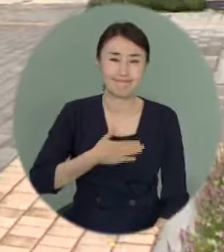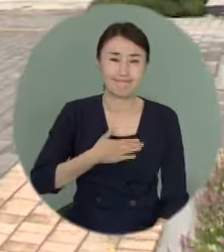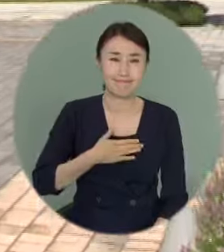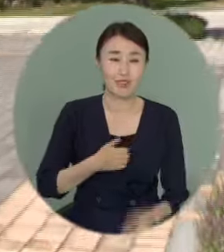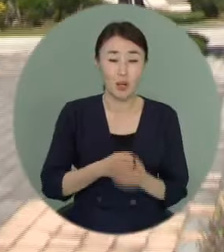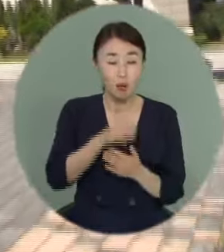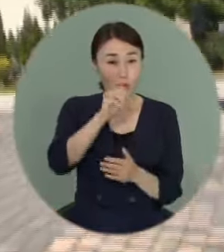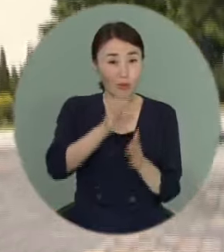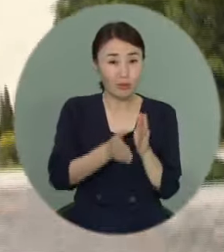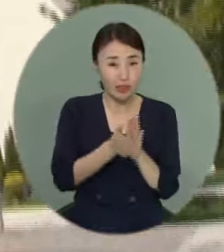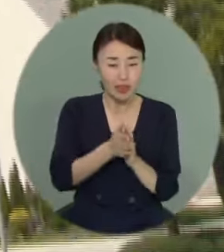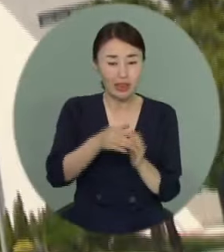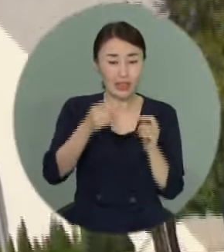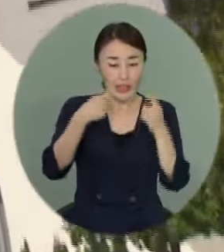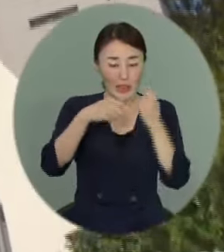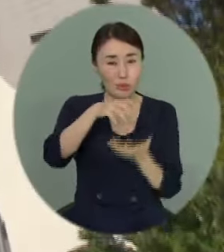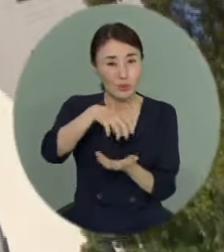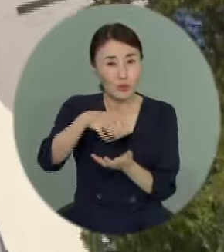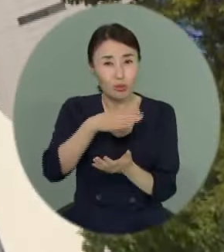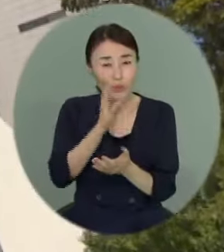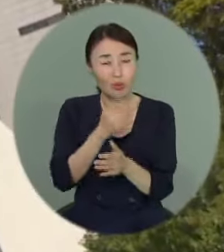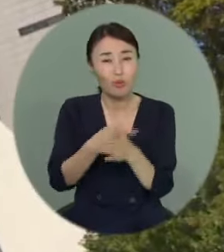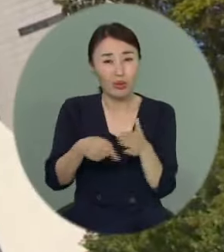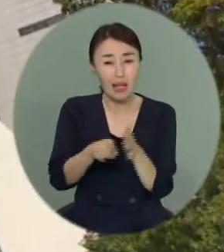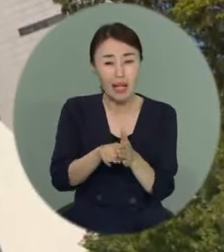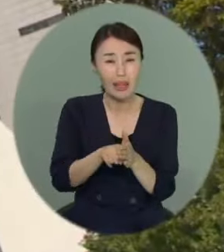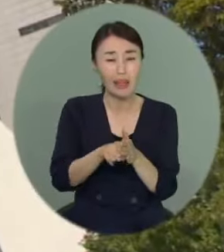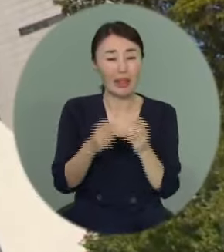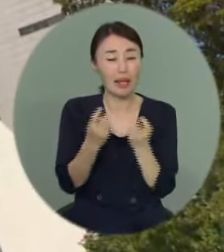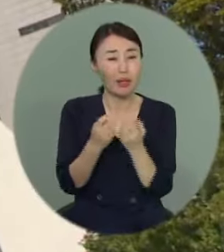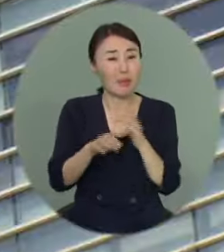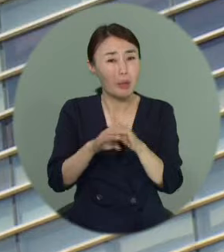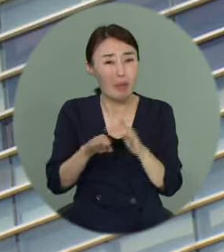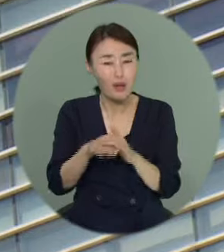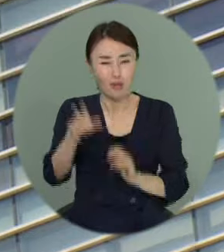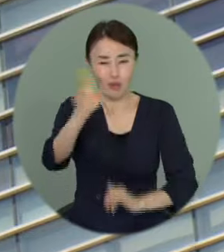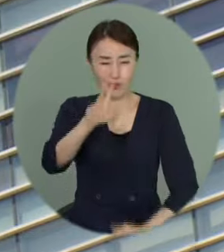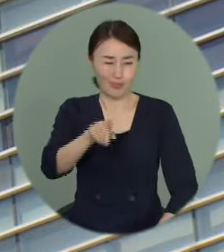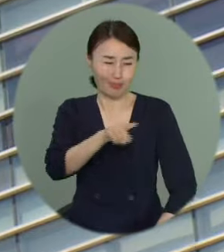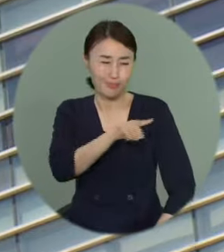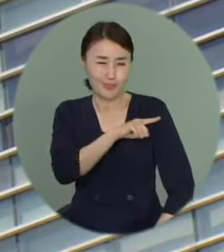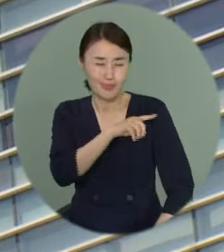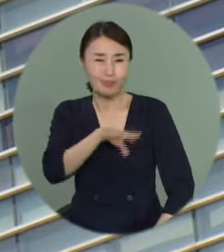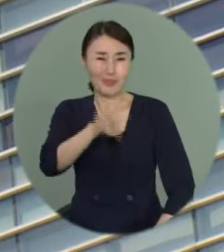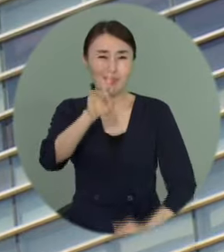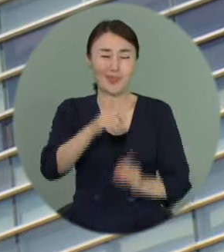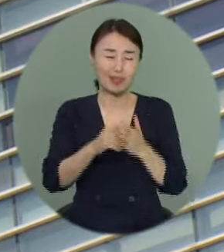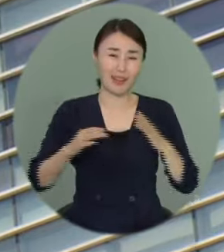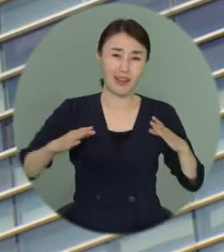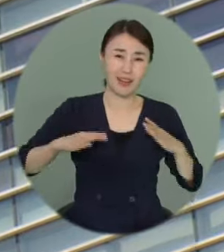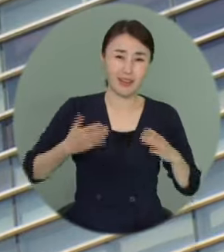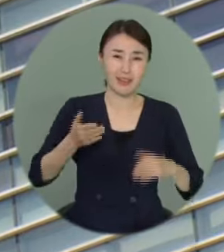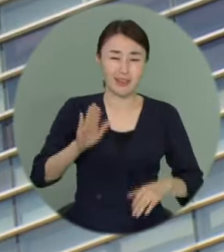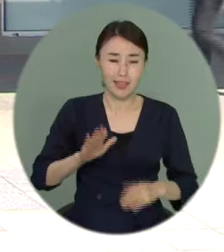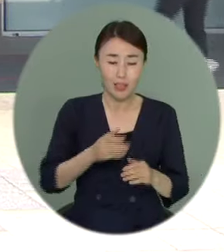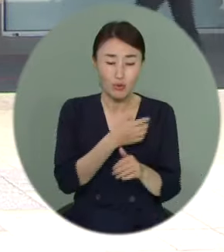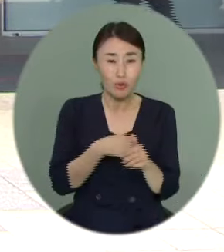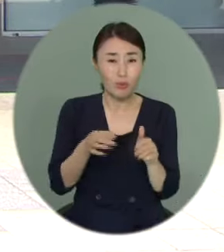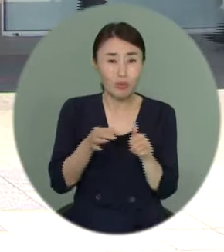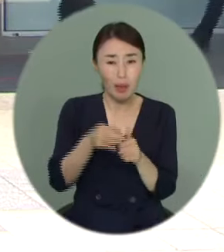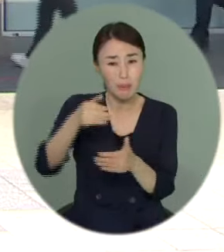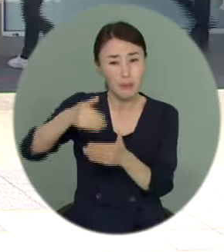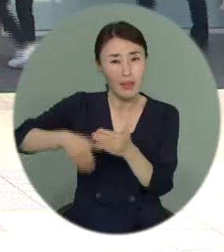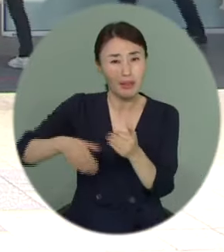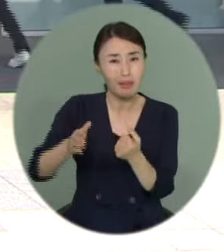광주시는 폐지는 노인들을 위한 이같은 정책은 전국 최초라고 자부하면서도 기초생활 수급자 재외 논란에